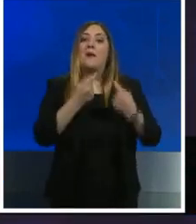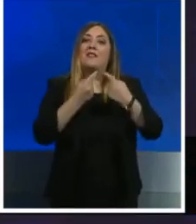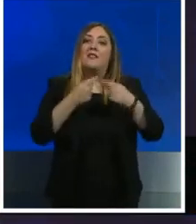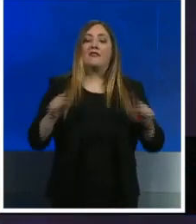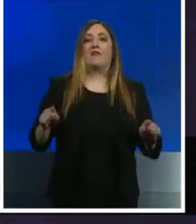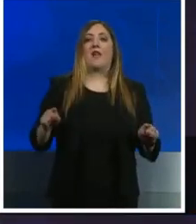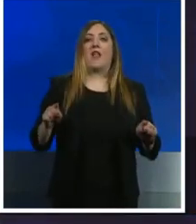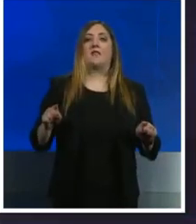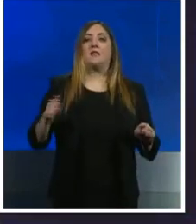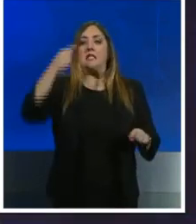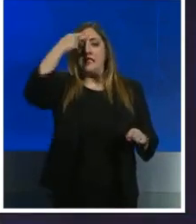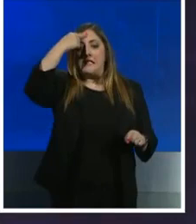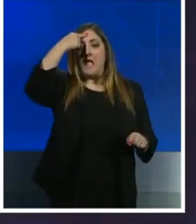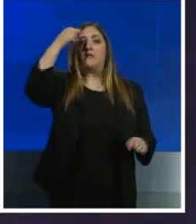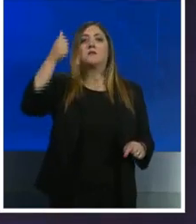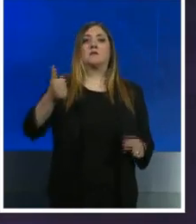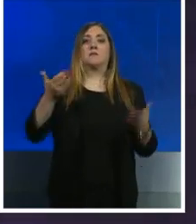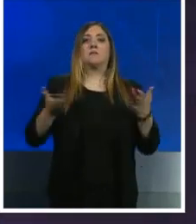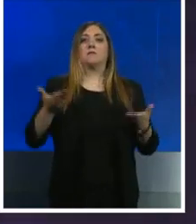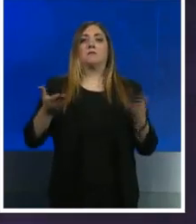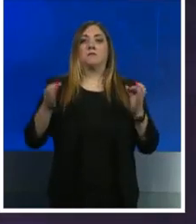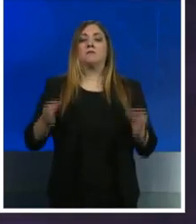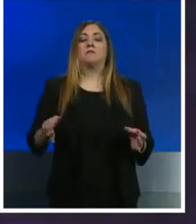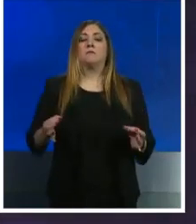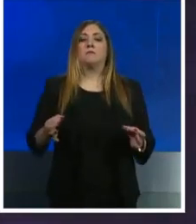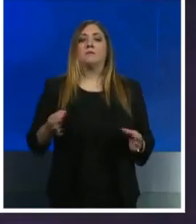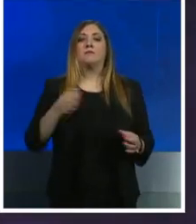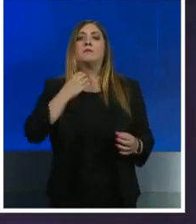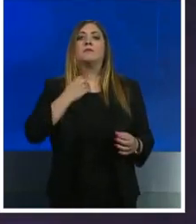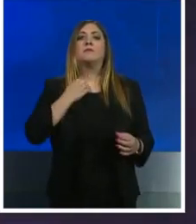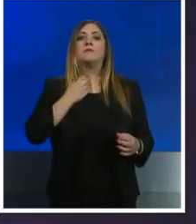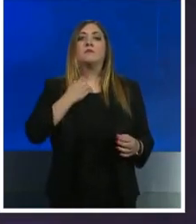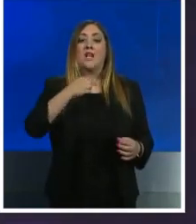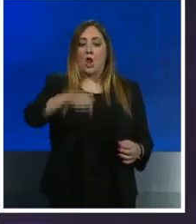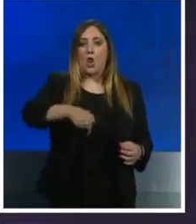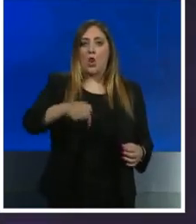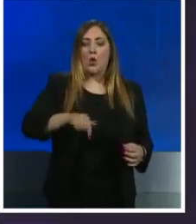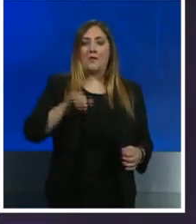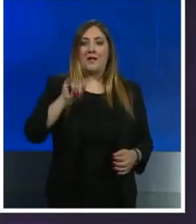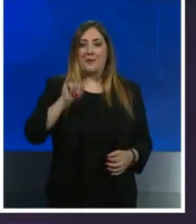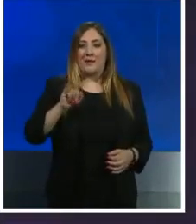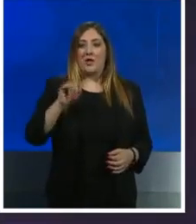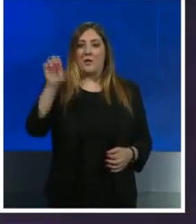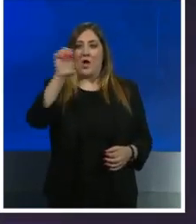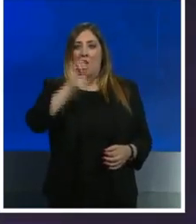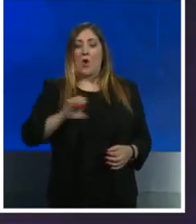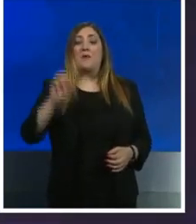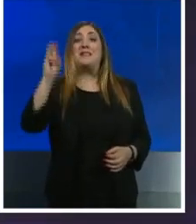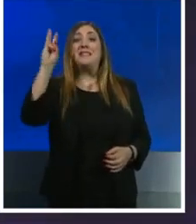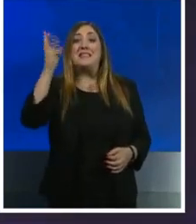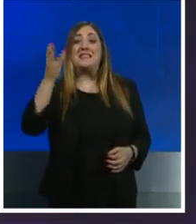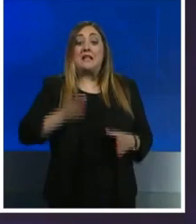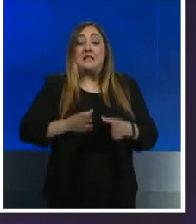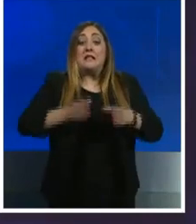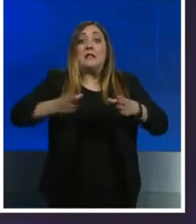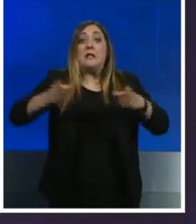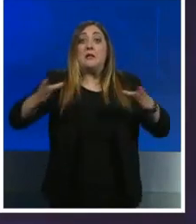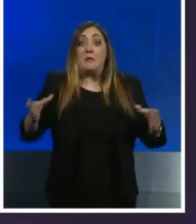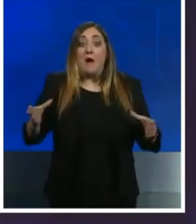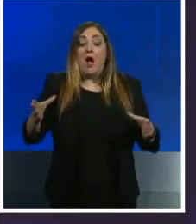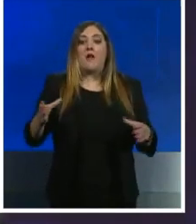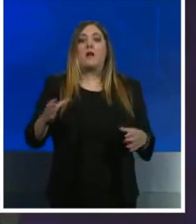ta' sens komun. Illum Imperium Ewropa huwa t-tielet l-akbar partit